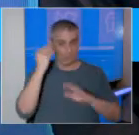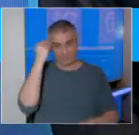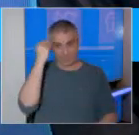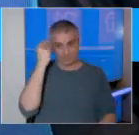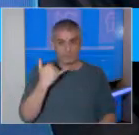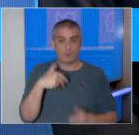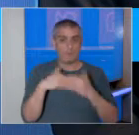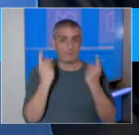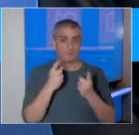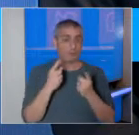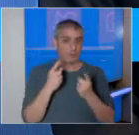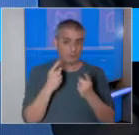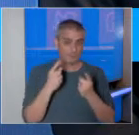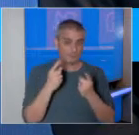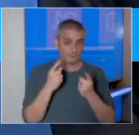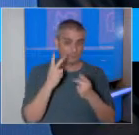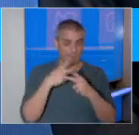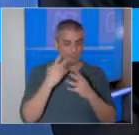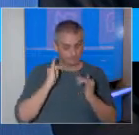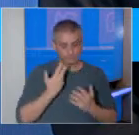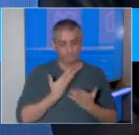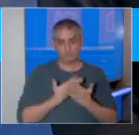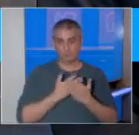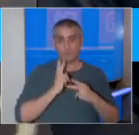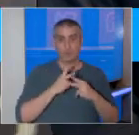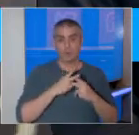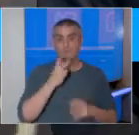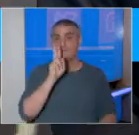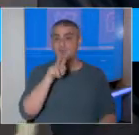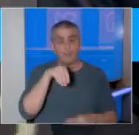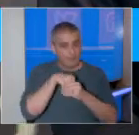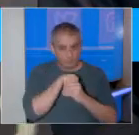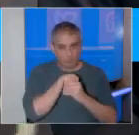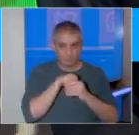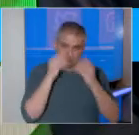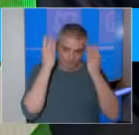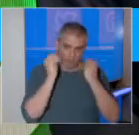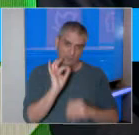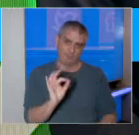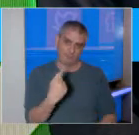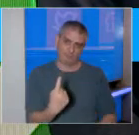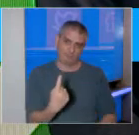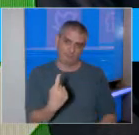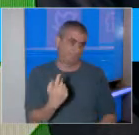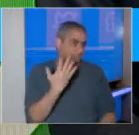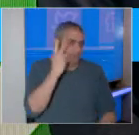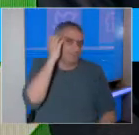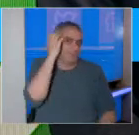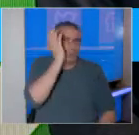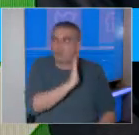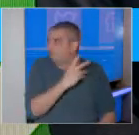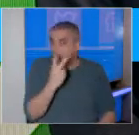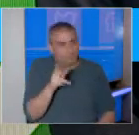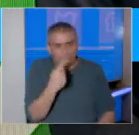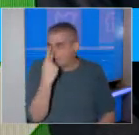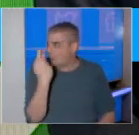נכון לבוקר, תלמידים מאומתים במערכת החינוך, כ-2,000 מתוכם הם במערכת החינוך החרדית, הם מספרים מטורפים, לא ראינו